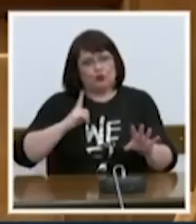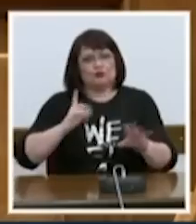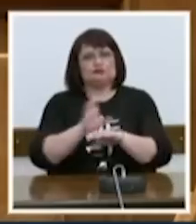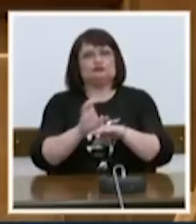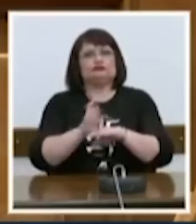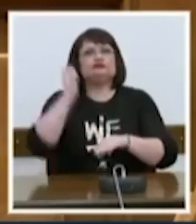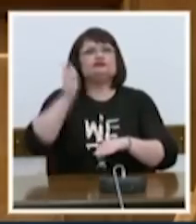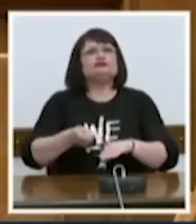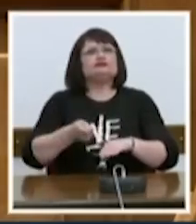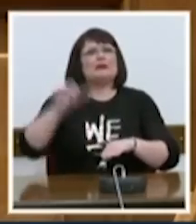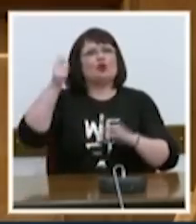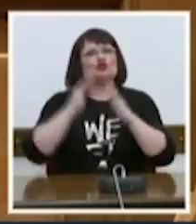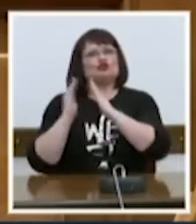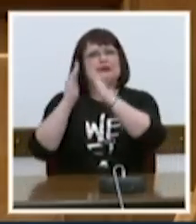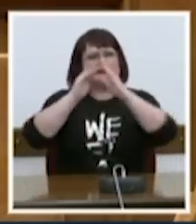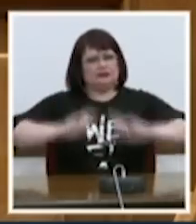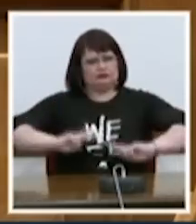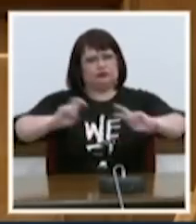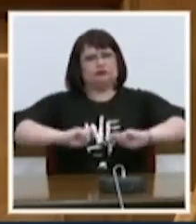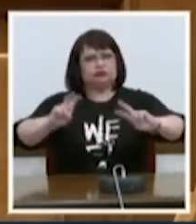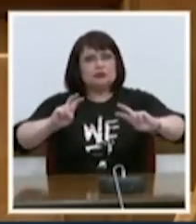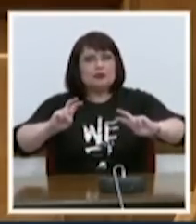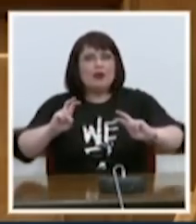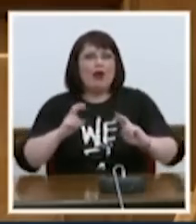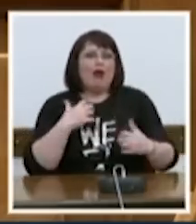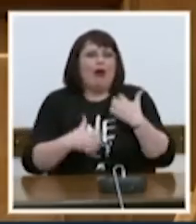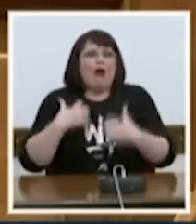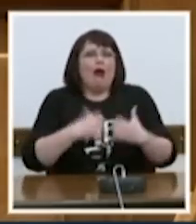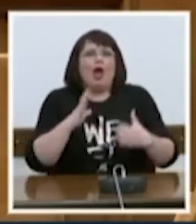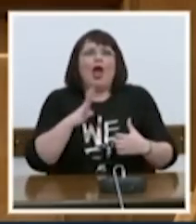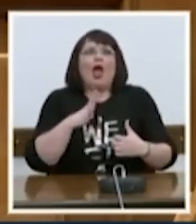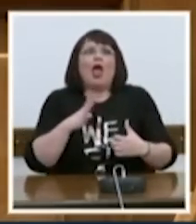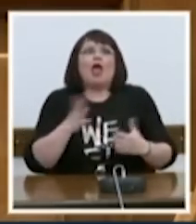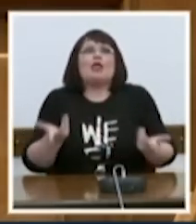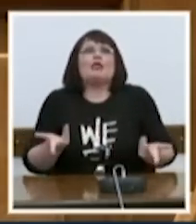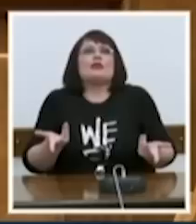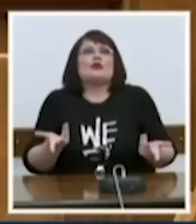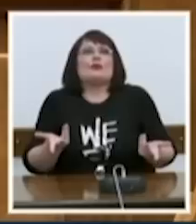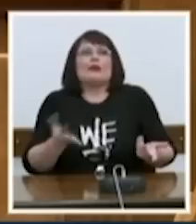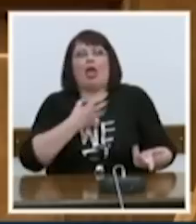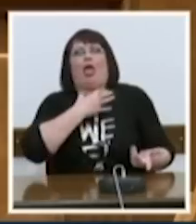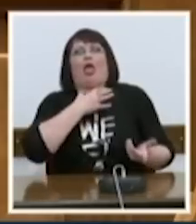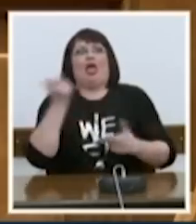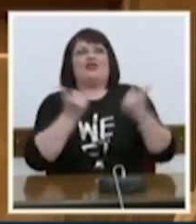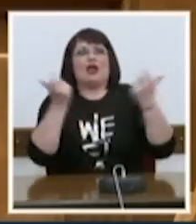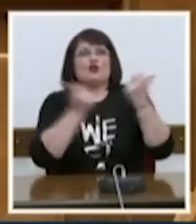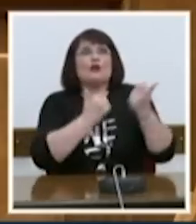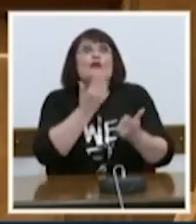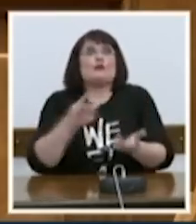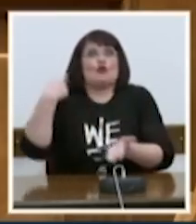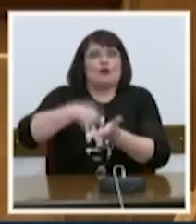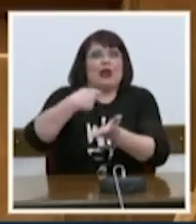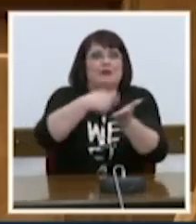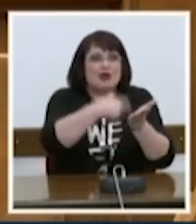πληστηριασμοί είναι ο εφιάλτης των λαϊκών οικοκυριών με τα κόκκινα δάνεια. Σας το λέμε εμείς που κάθε